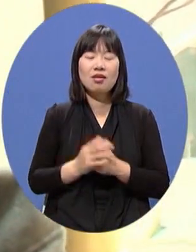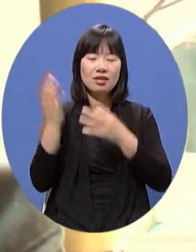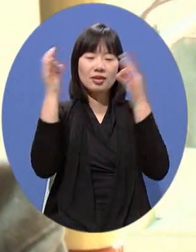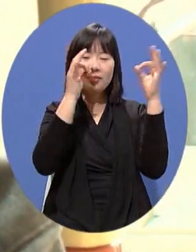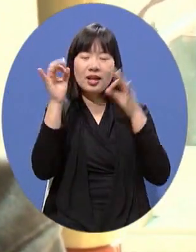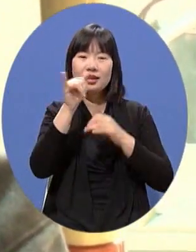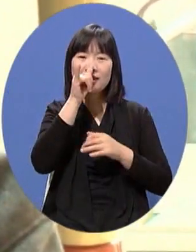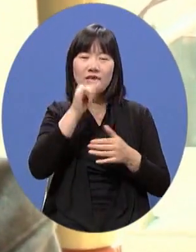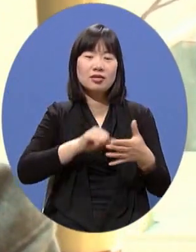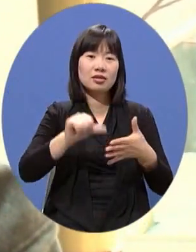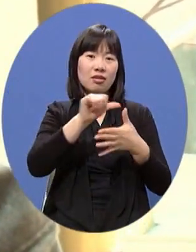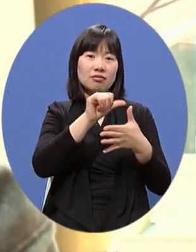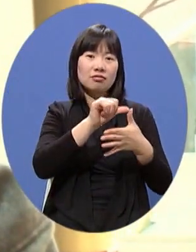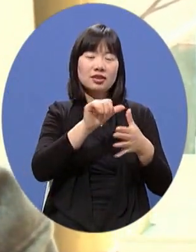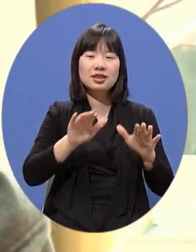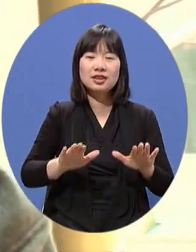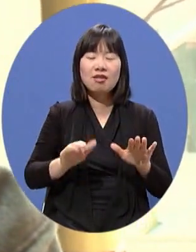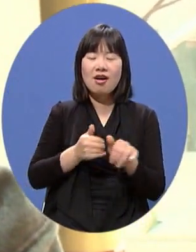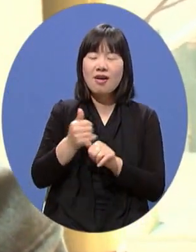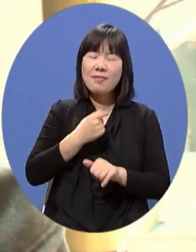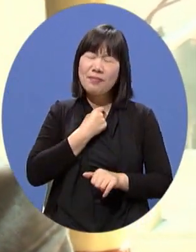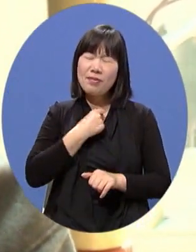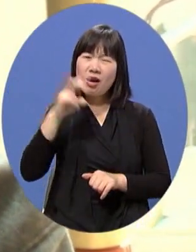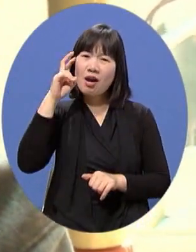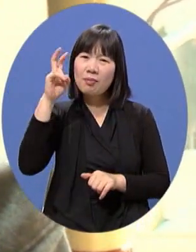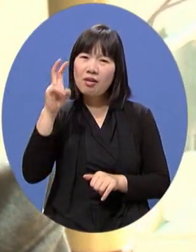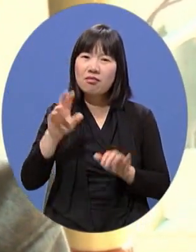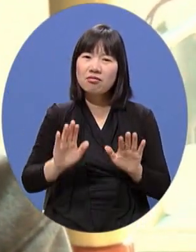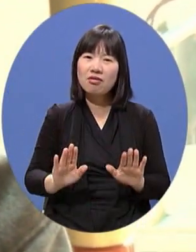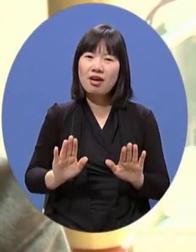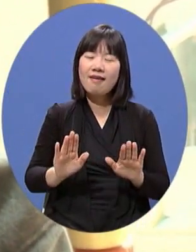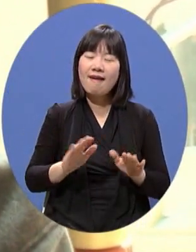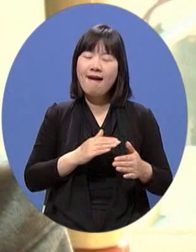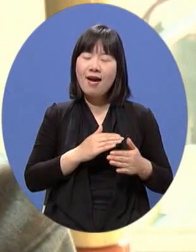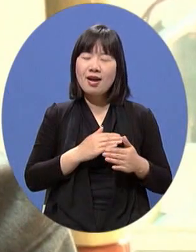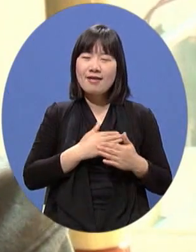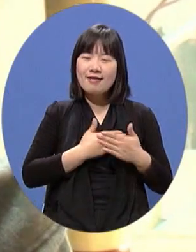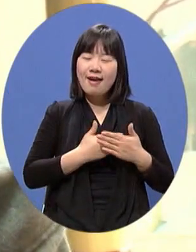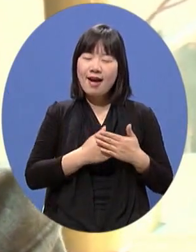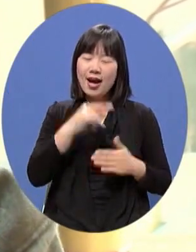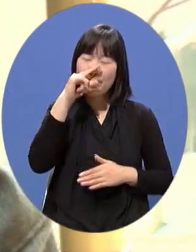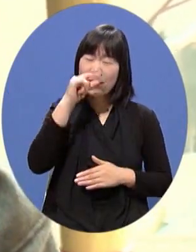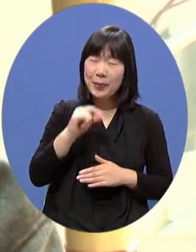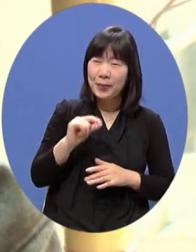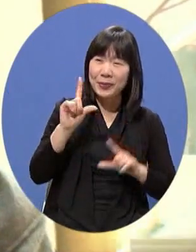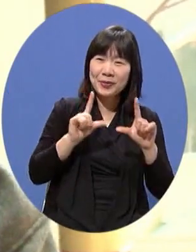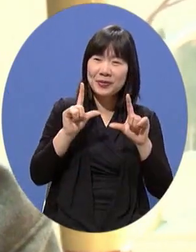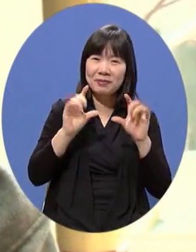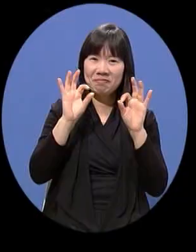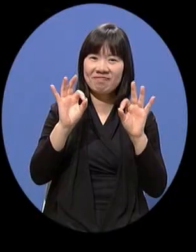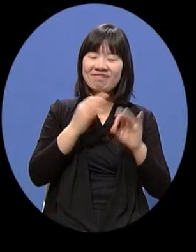산만했던 서진이. 이기고 싶어서일까요? 잔뜩 긴장한 모습이 귀엽기만 합니다.